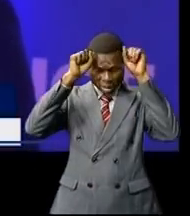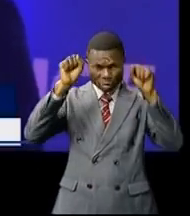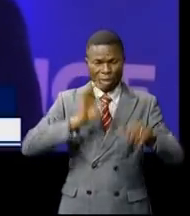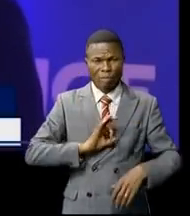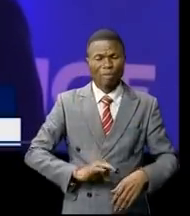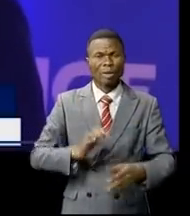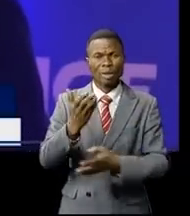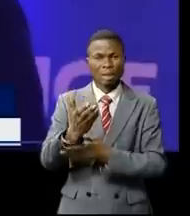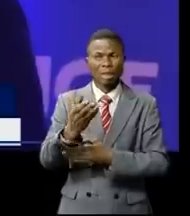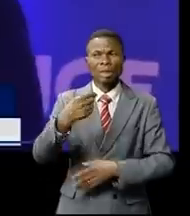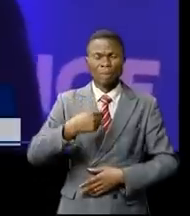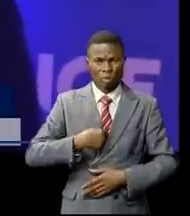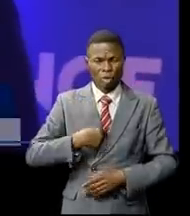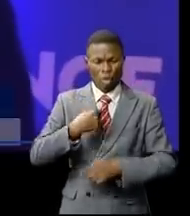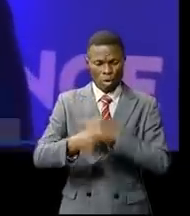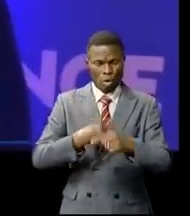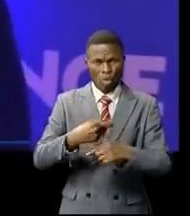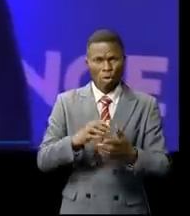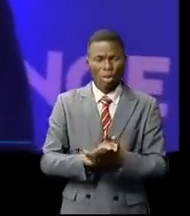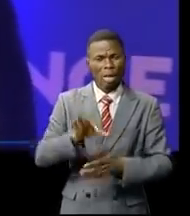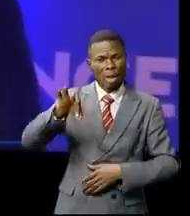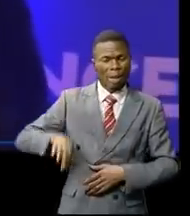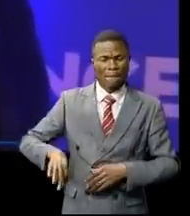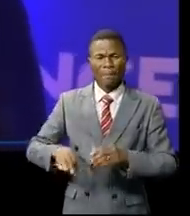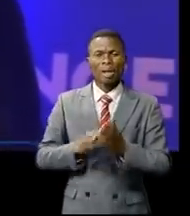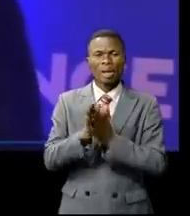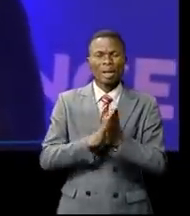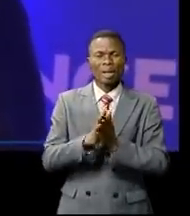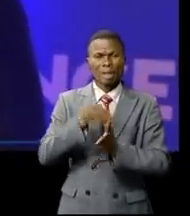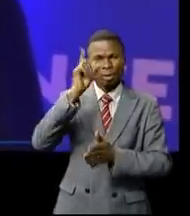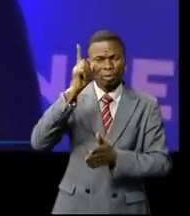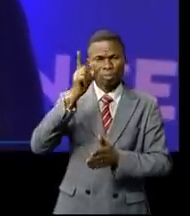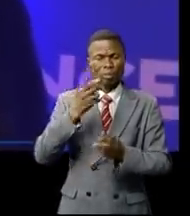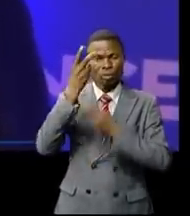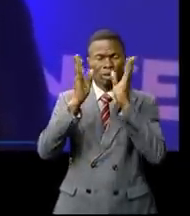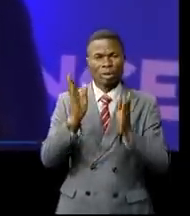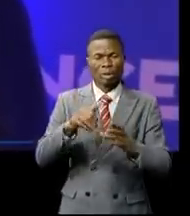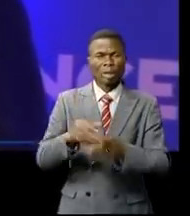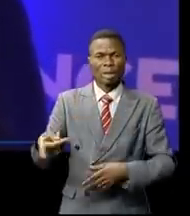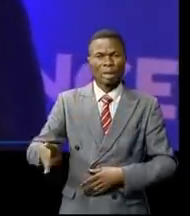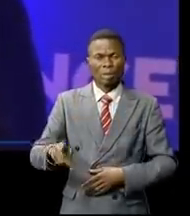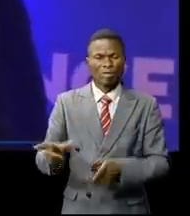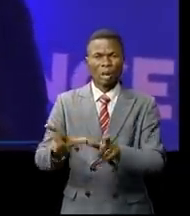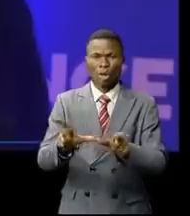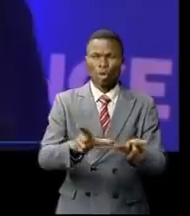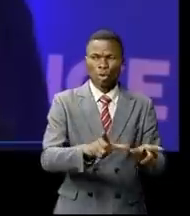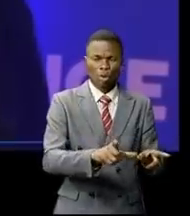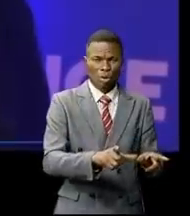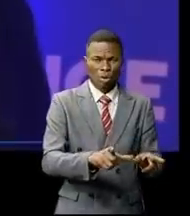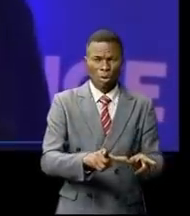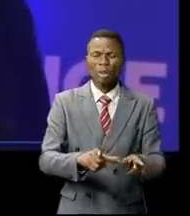je suis en train de pomper un intérêt particulier sur le tourisme de la provence du volant qui est